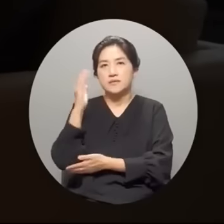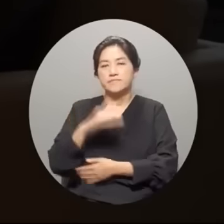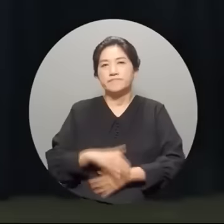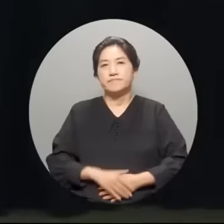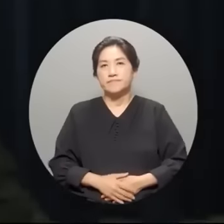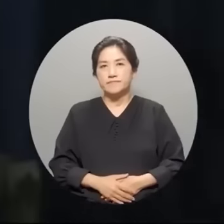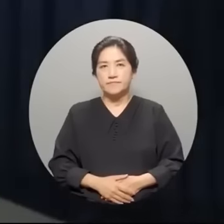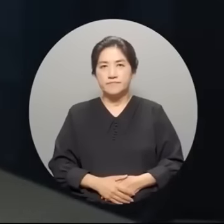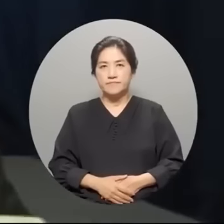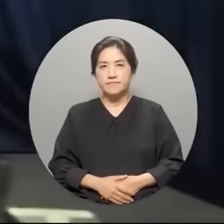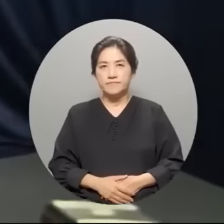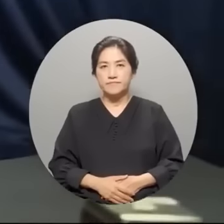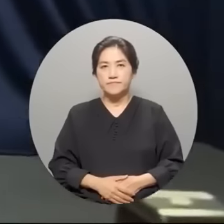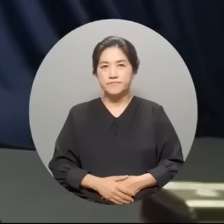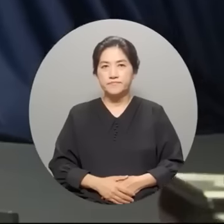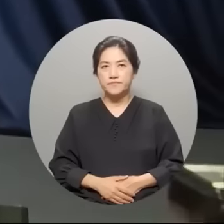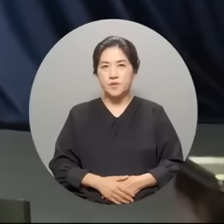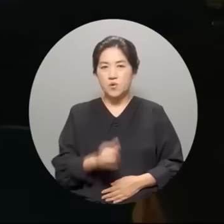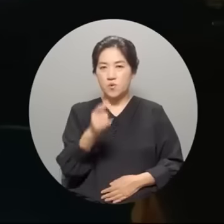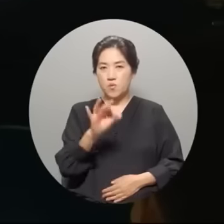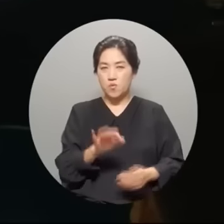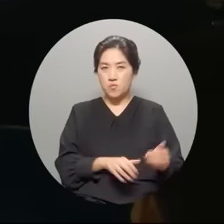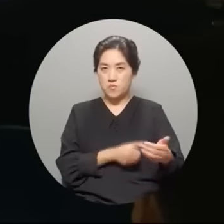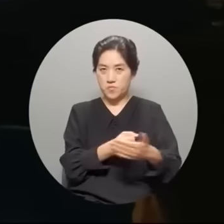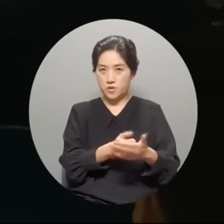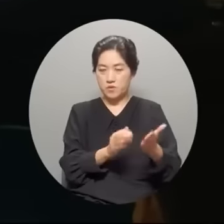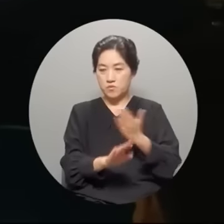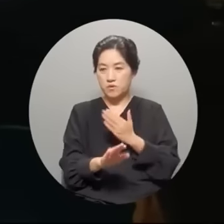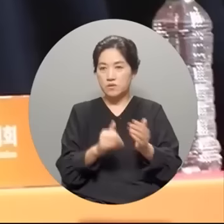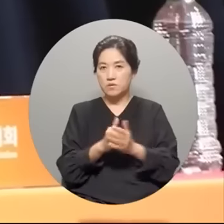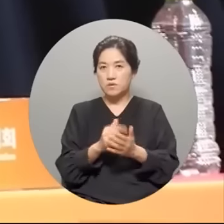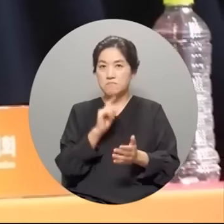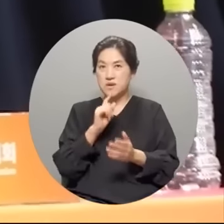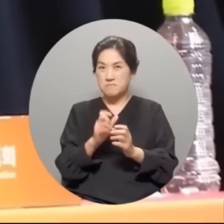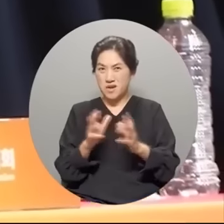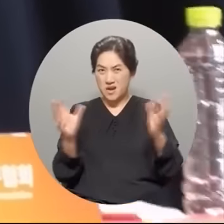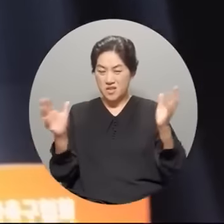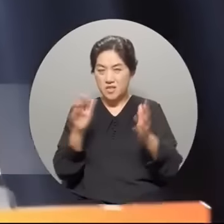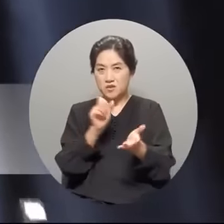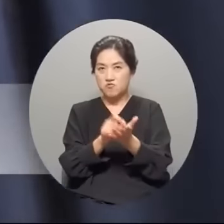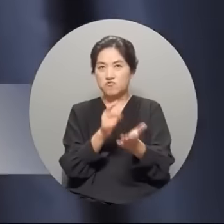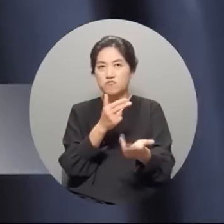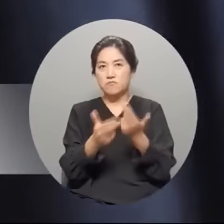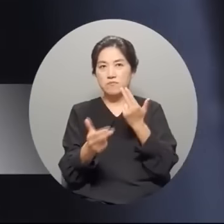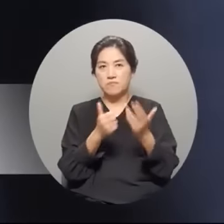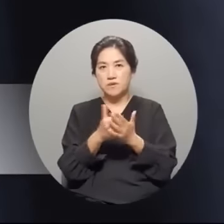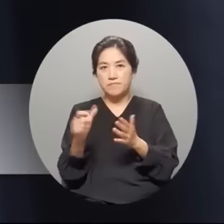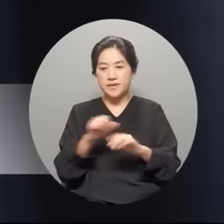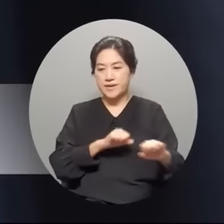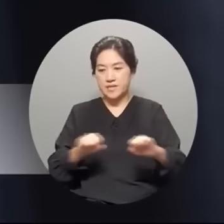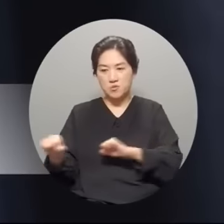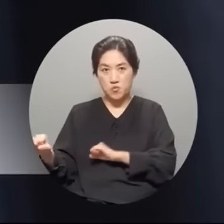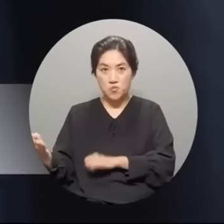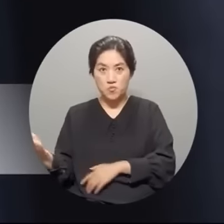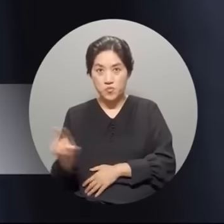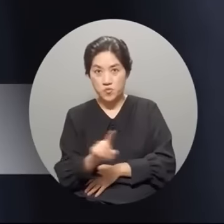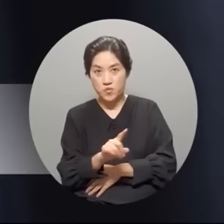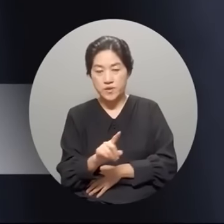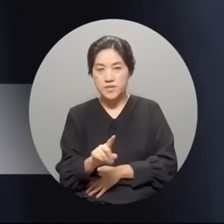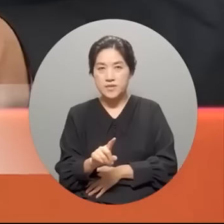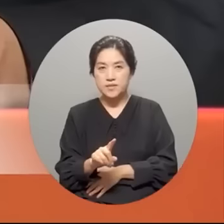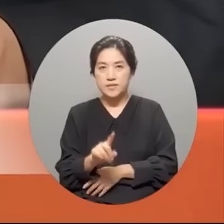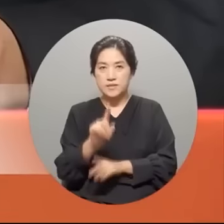설명했습니다. 홍명보 감독을 내정한 이후 후폭풍이 거세지자 축구협회는 발빠른 대응에 나섰습니다.